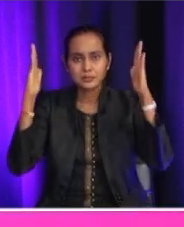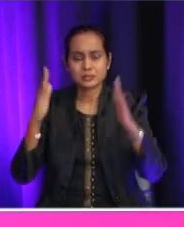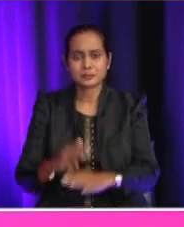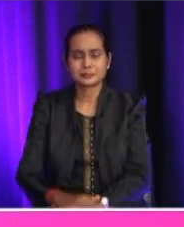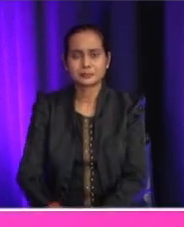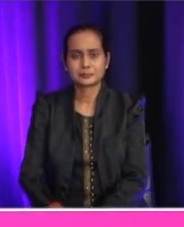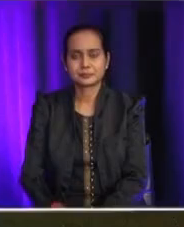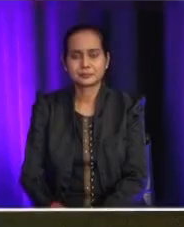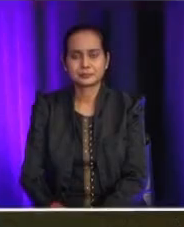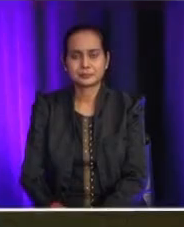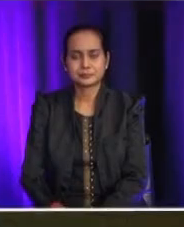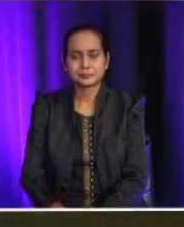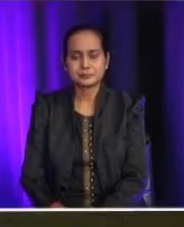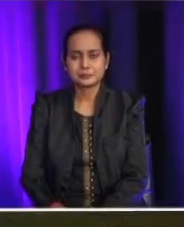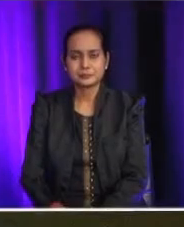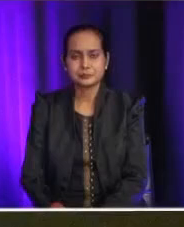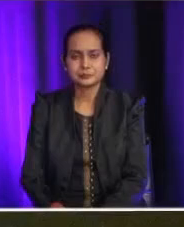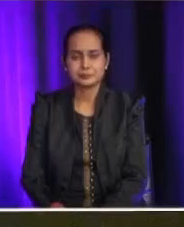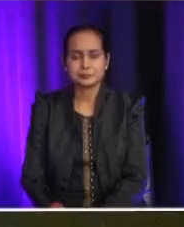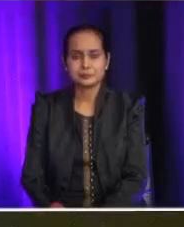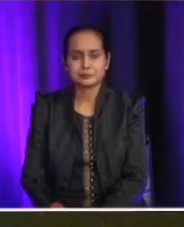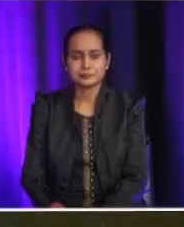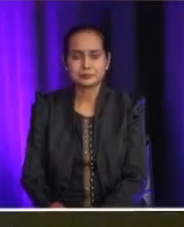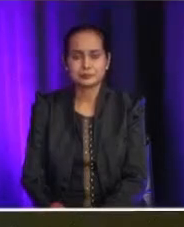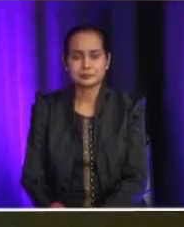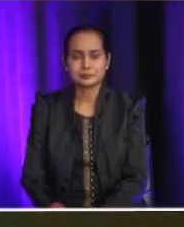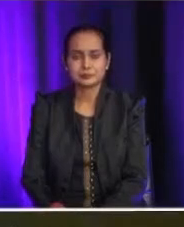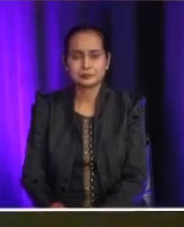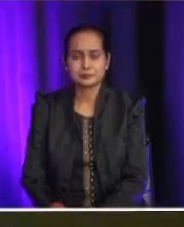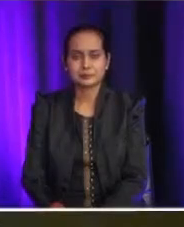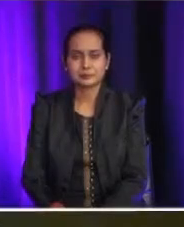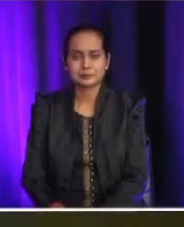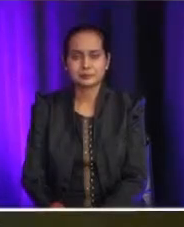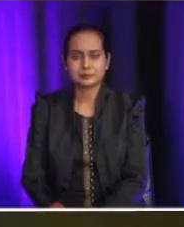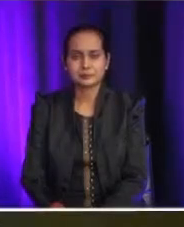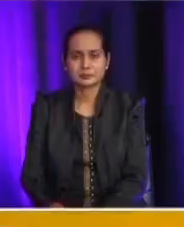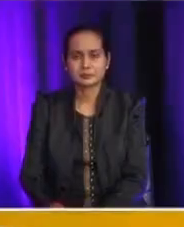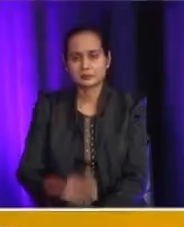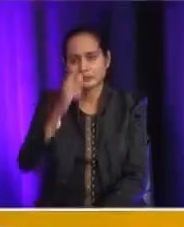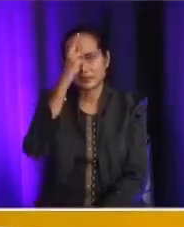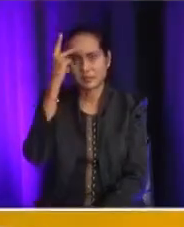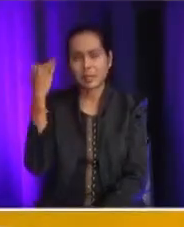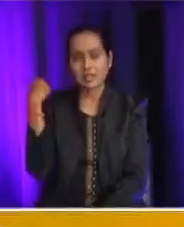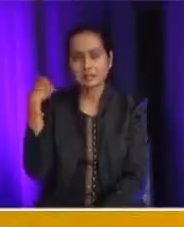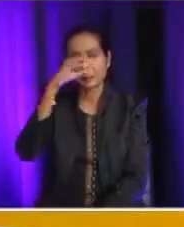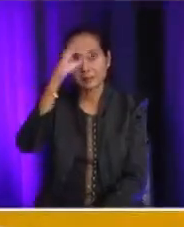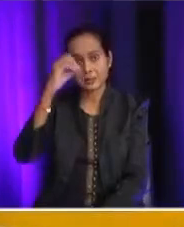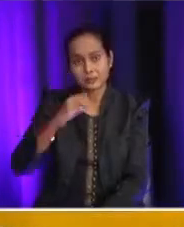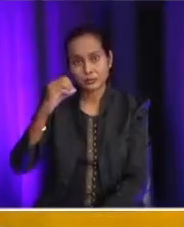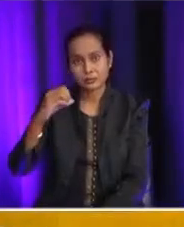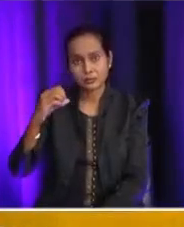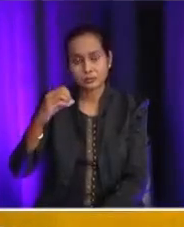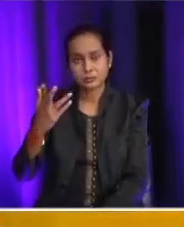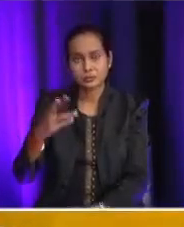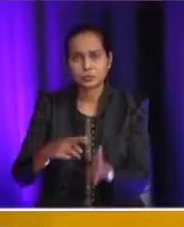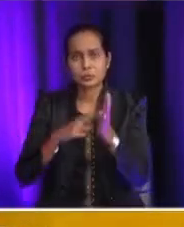Baiklah. Okey, itu ada sahaja. Ada tak lagi? Ya, betul lah Nadira kan. Statistik pembacaan sebab ada peratus-peratus. Yep. Itulah merujuk